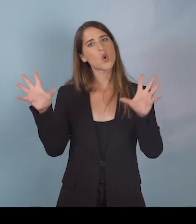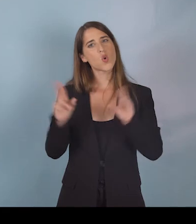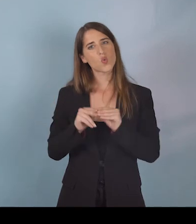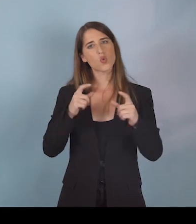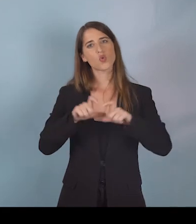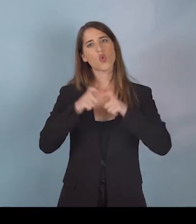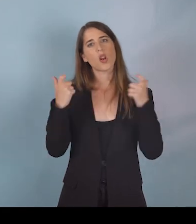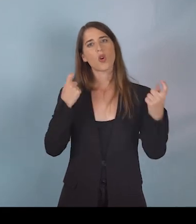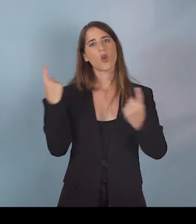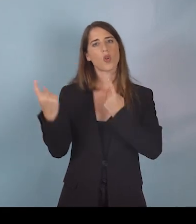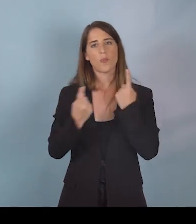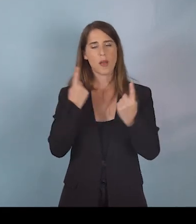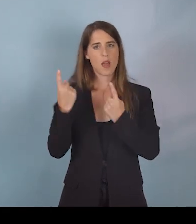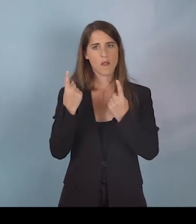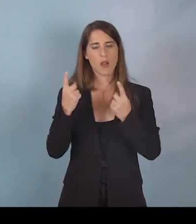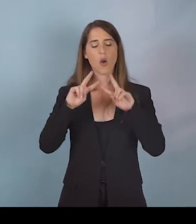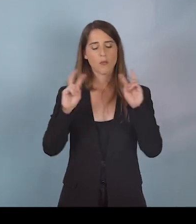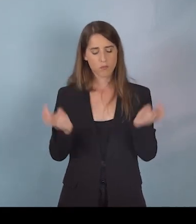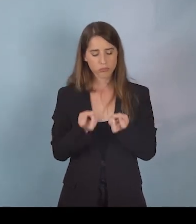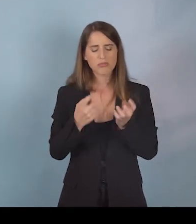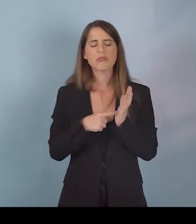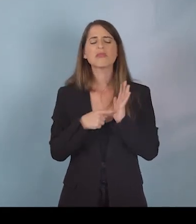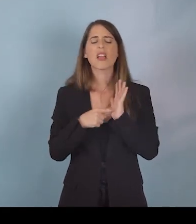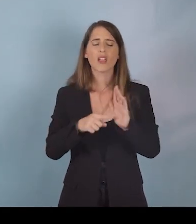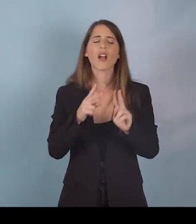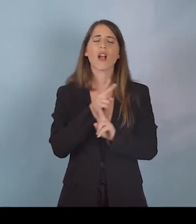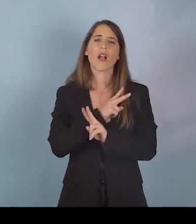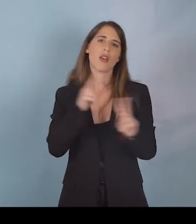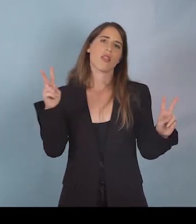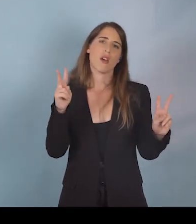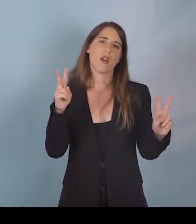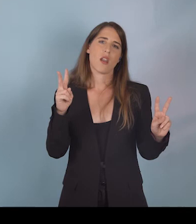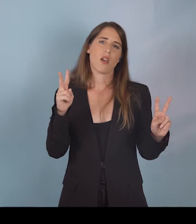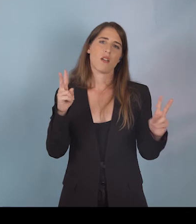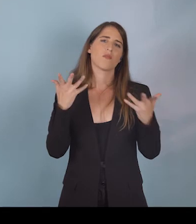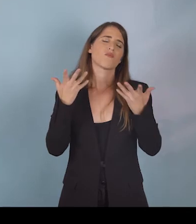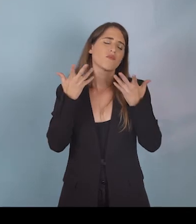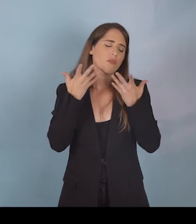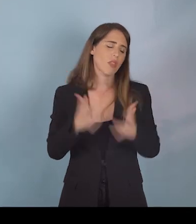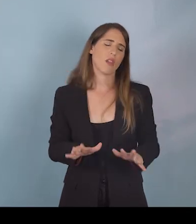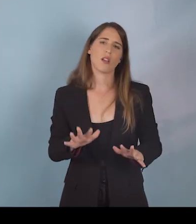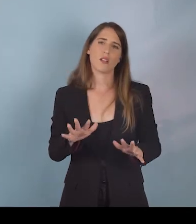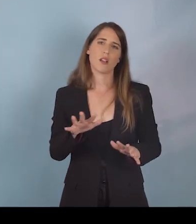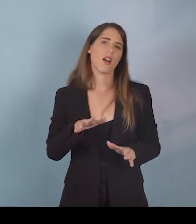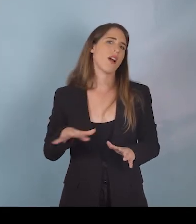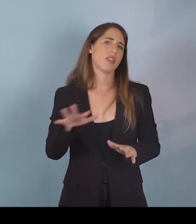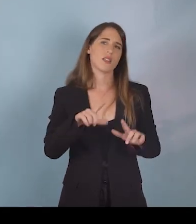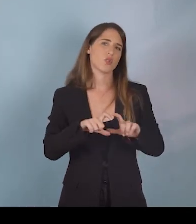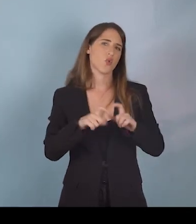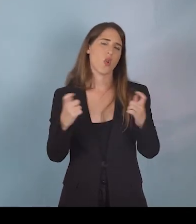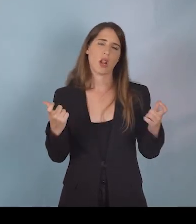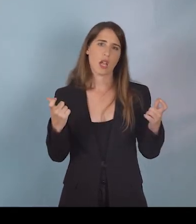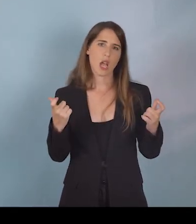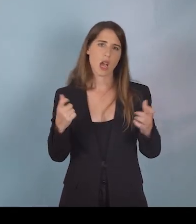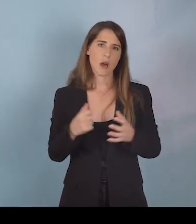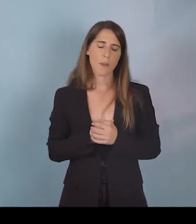τα ευρήματα που είχαμε και από την έρευνα για το σχολικό κλίμα που είχαμε κάνει πριν λίγα χρόνια ήταν πολύ ξεκάθαρα για την κατάσταση